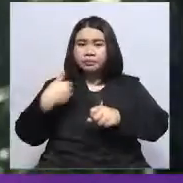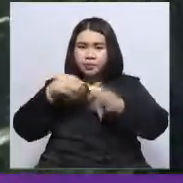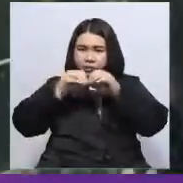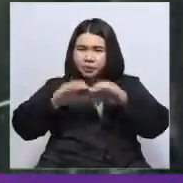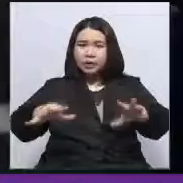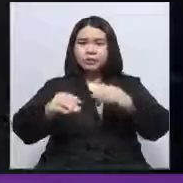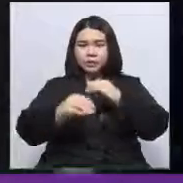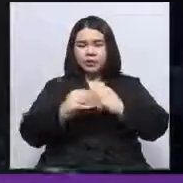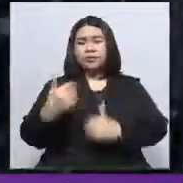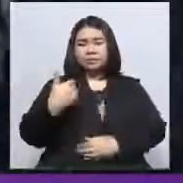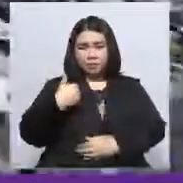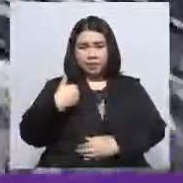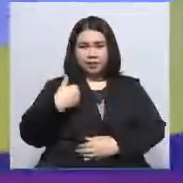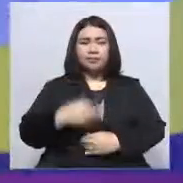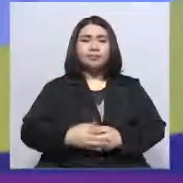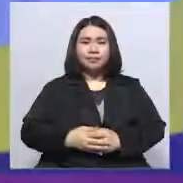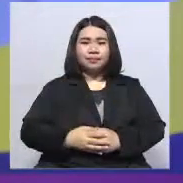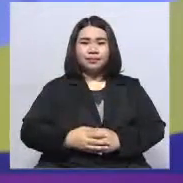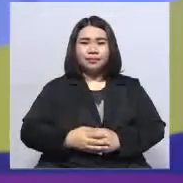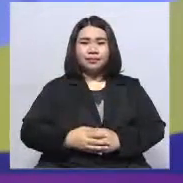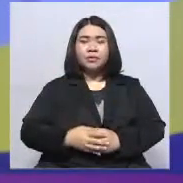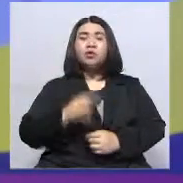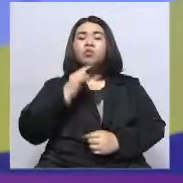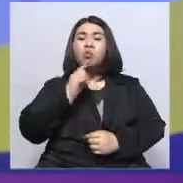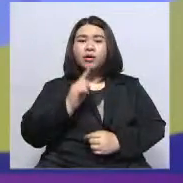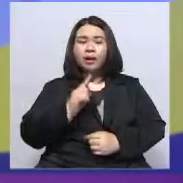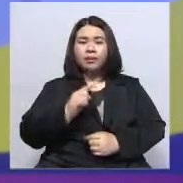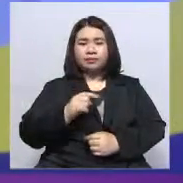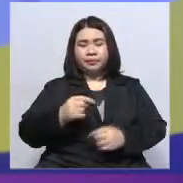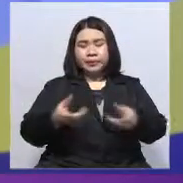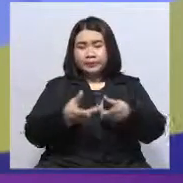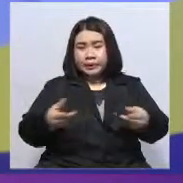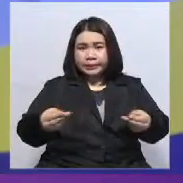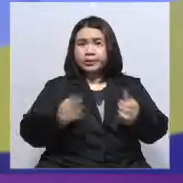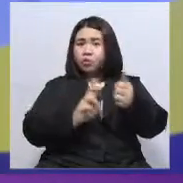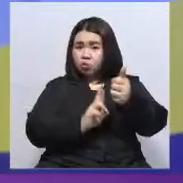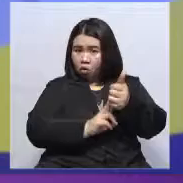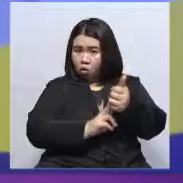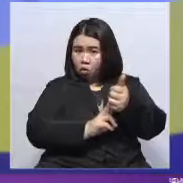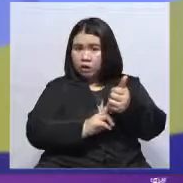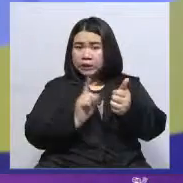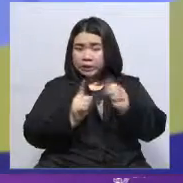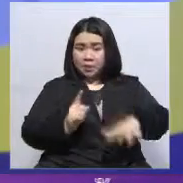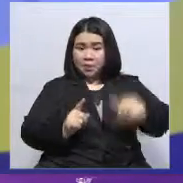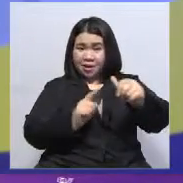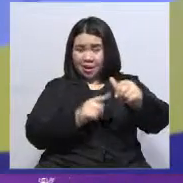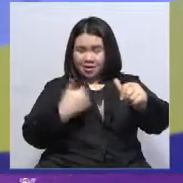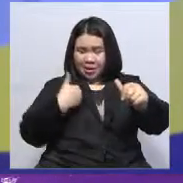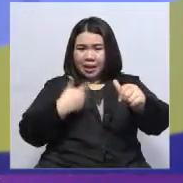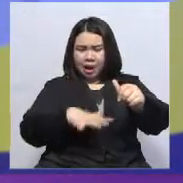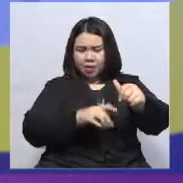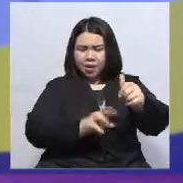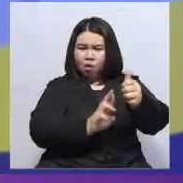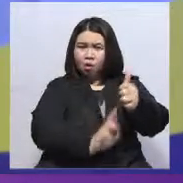าศเพิ่มเราจะเรียกสิ่งเหล่านั้นว่าพื้นที่รองในเมืองหลักเช่นกรุงเทพมหานครนนท